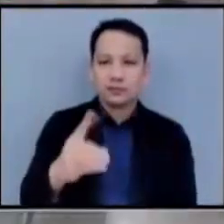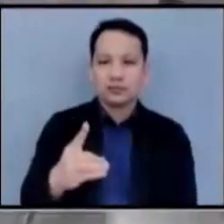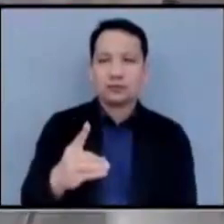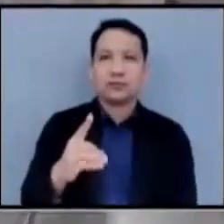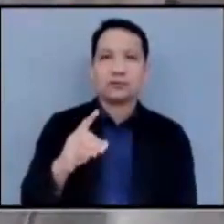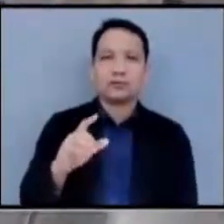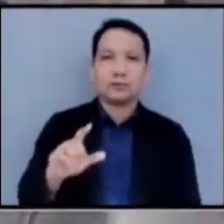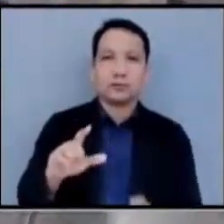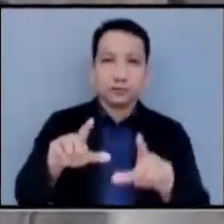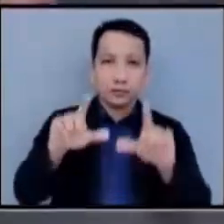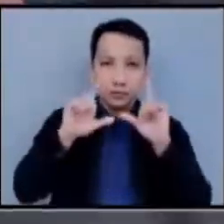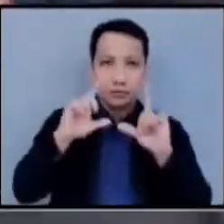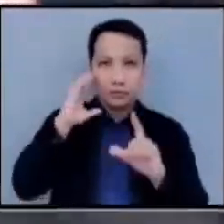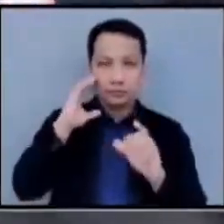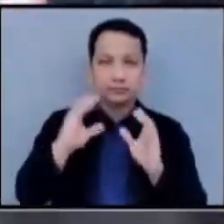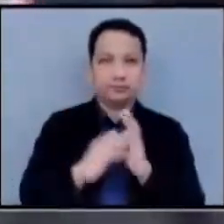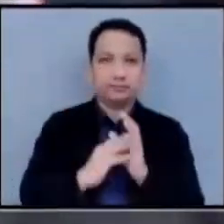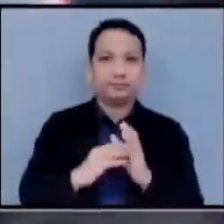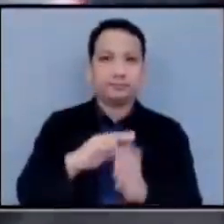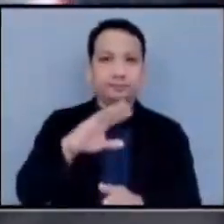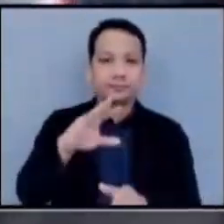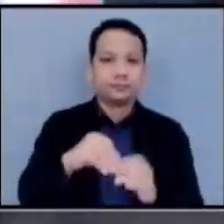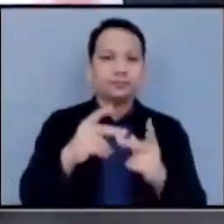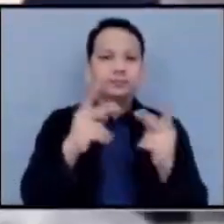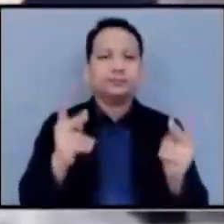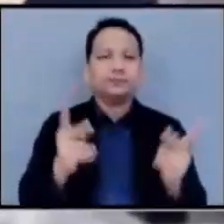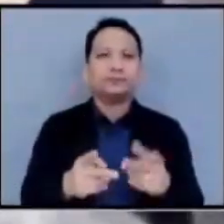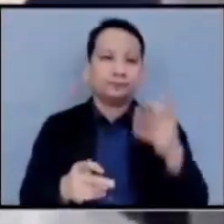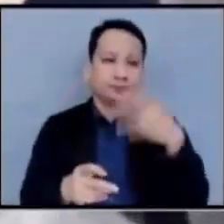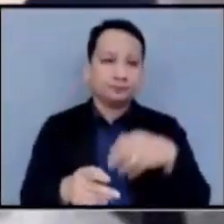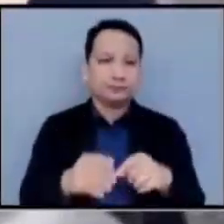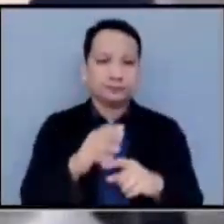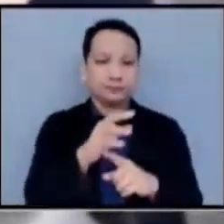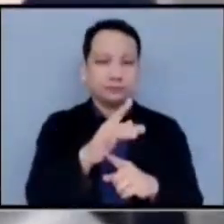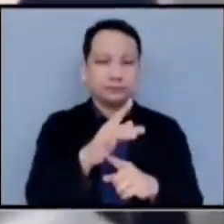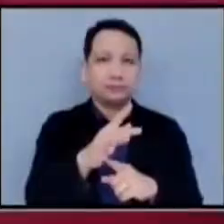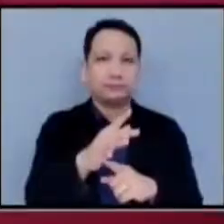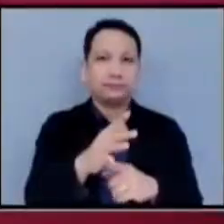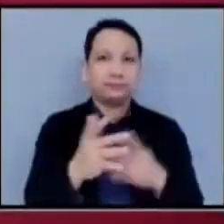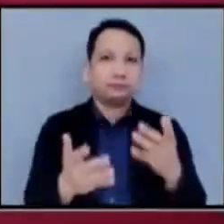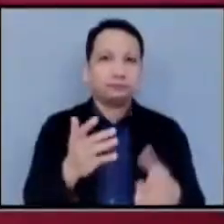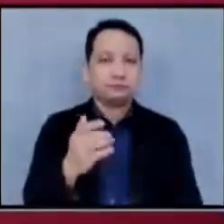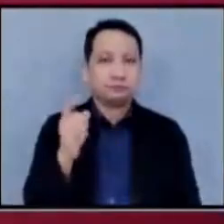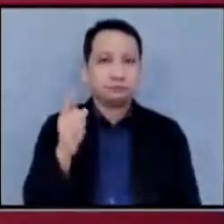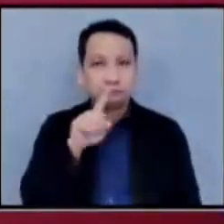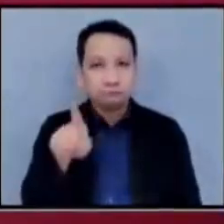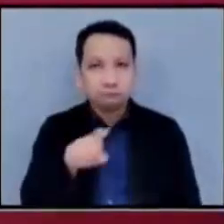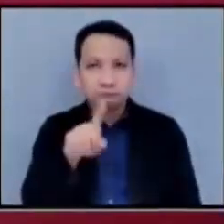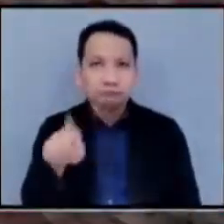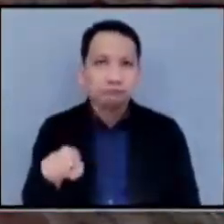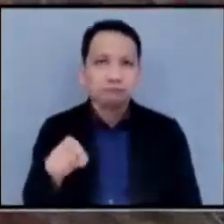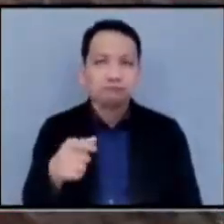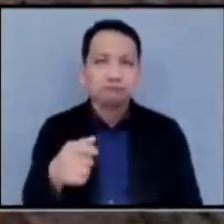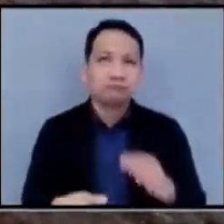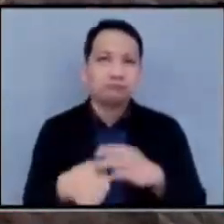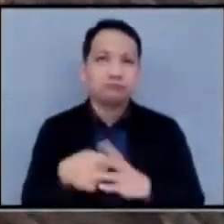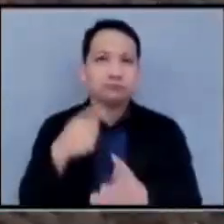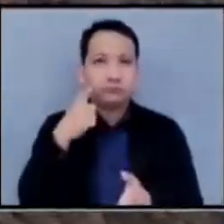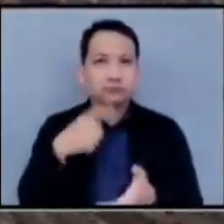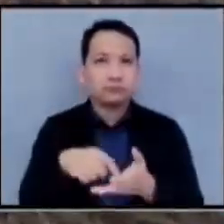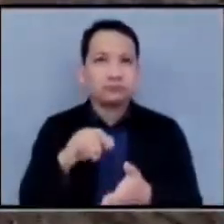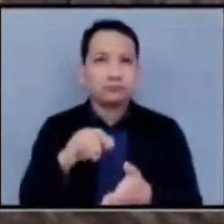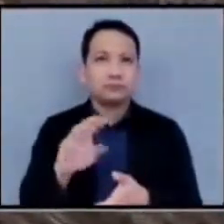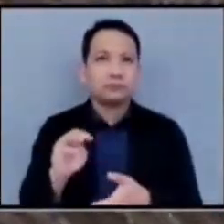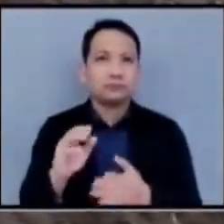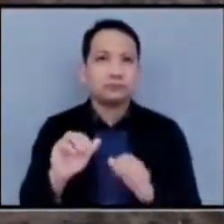litrato. Pero kung ang mga nasa lugar na may maayos sa cellular signal ay may mga katanungan pa sa pagpaparehistro ng SIM card, papaano pa